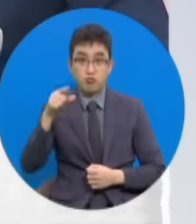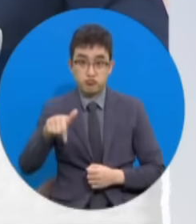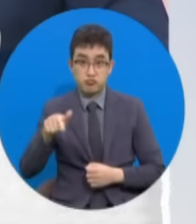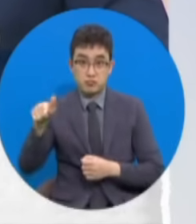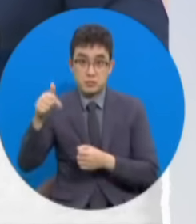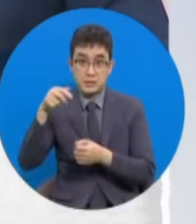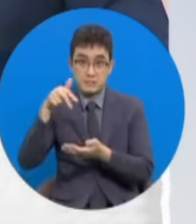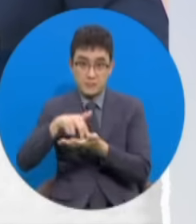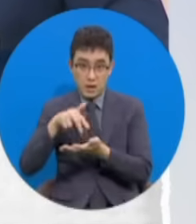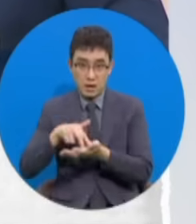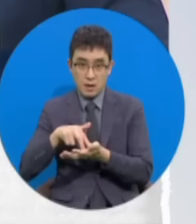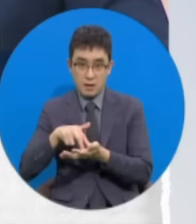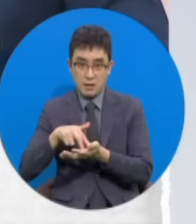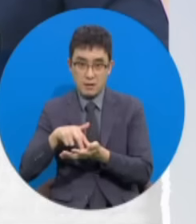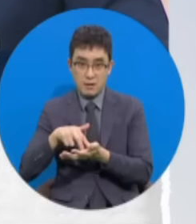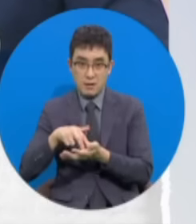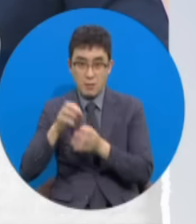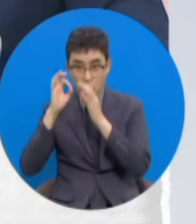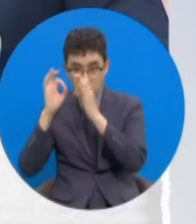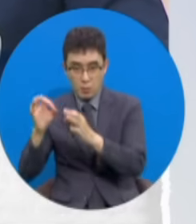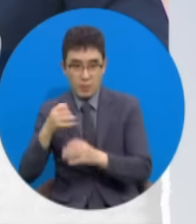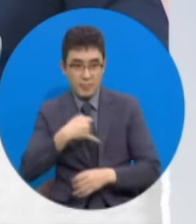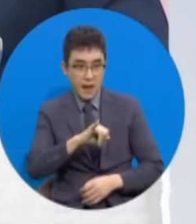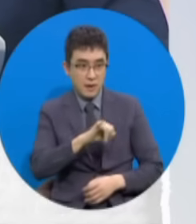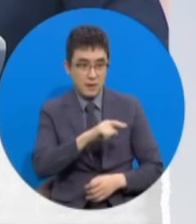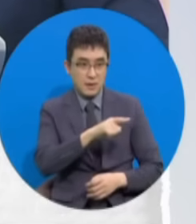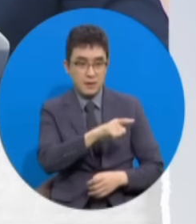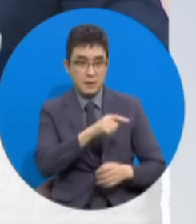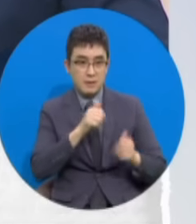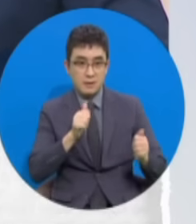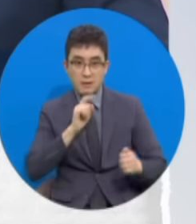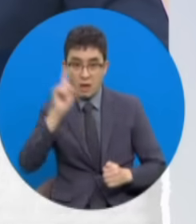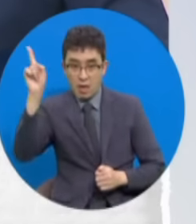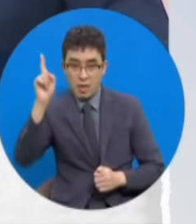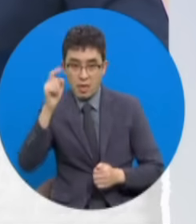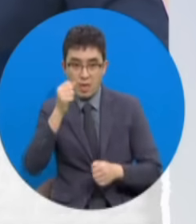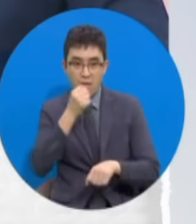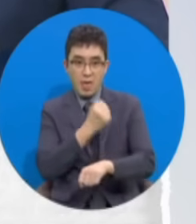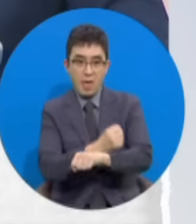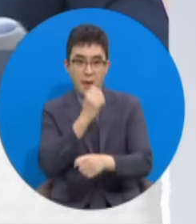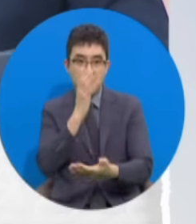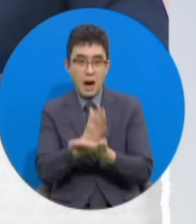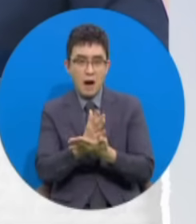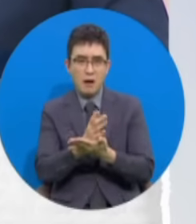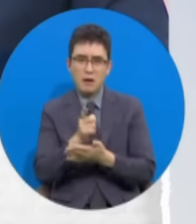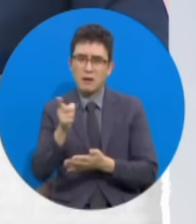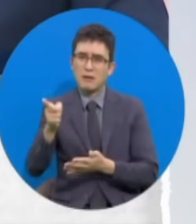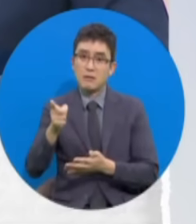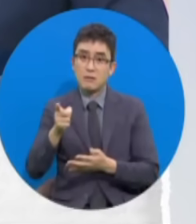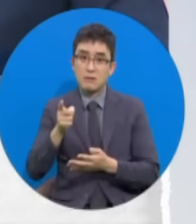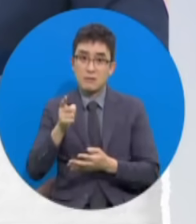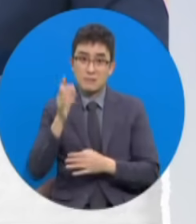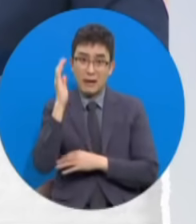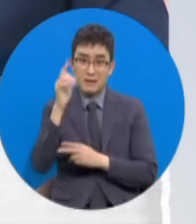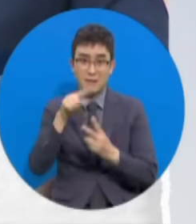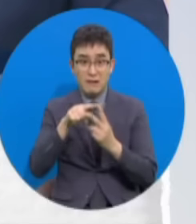딸을 기소할지 말지 결정을 하겠다라는 게 검찰의 할 얘기입니까? 니네 딸을 가지고 야